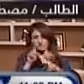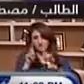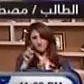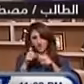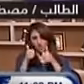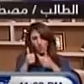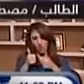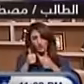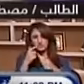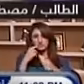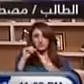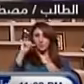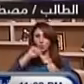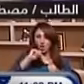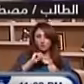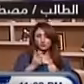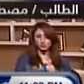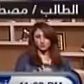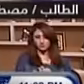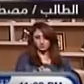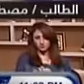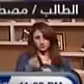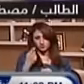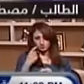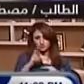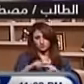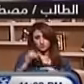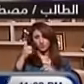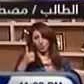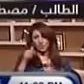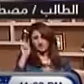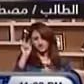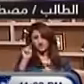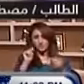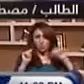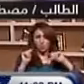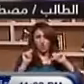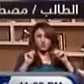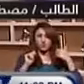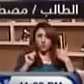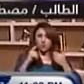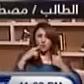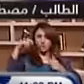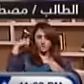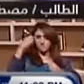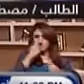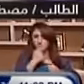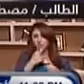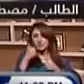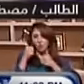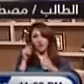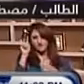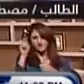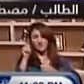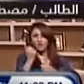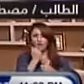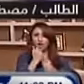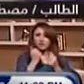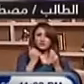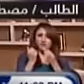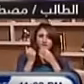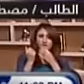شخص وحش الشخص كويس؟ وفي حاجات وحشه وفي حاجات حلوه، مؤسسة الرئاسة فيها حاجات وحشه وفيها حاجات حلوه، ممكن الوحش